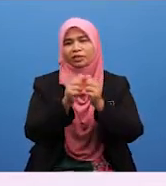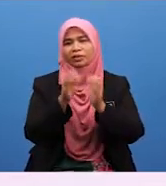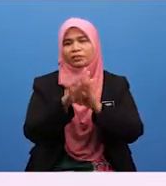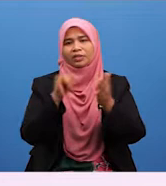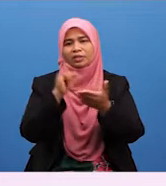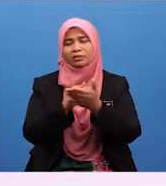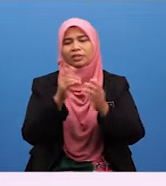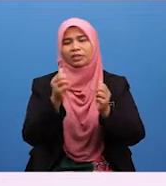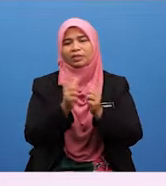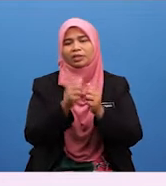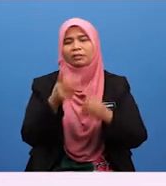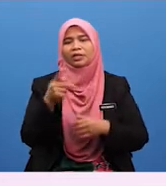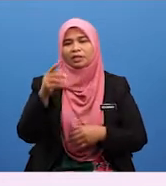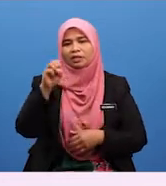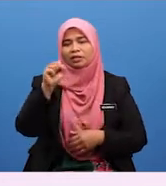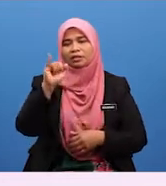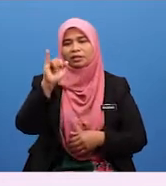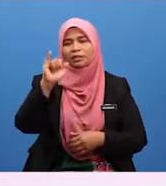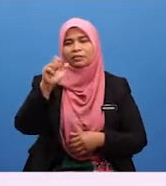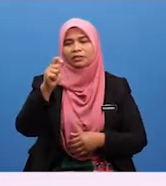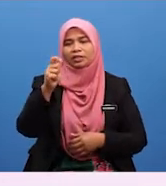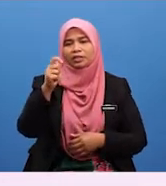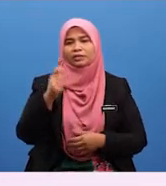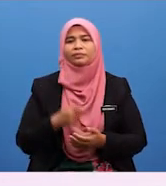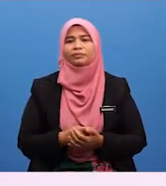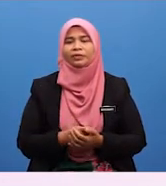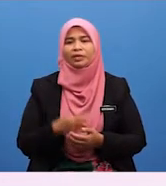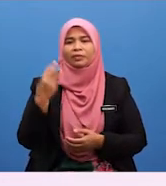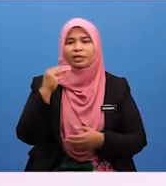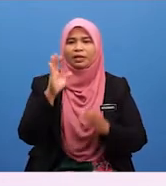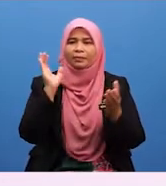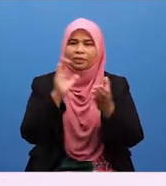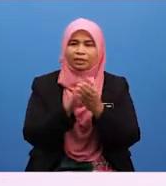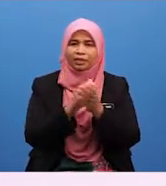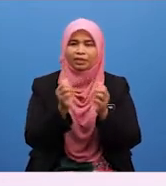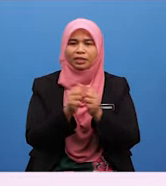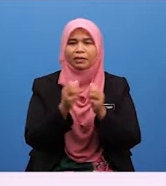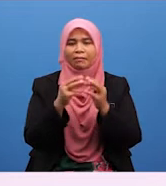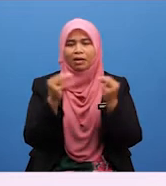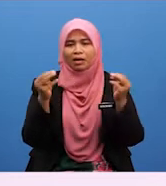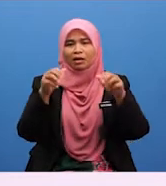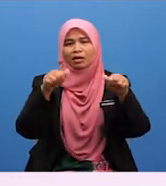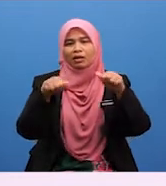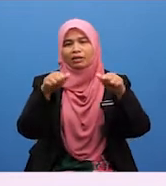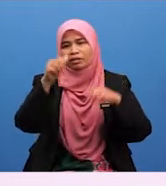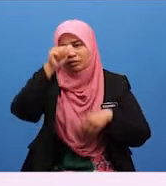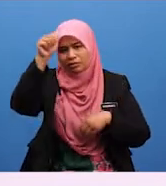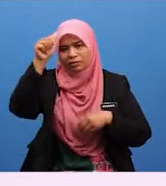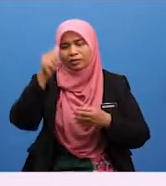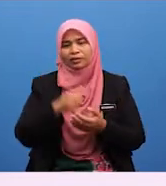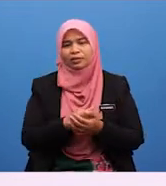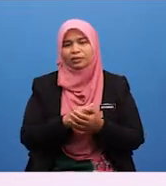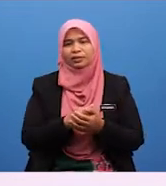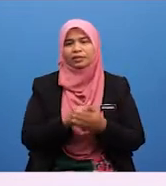dengan beriman dengan perkara sam'iyat? Mereka percaya dengan maha adanya Allah